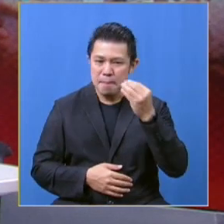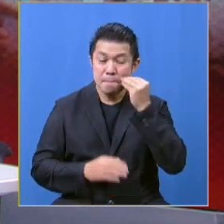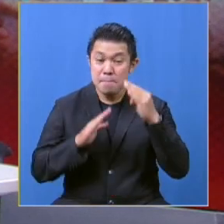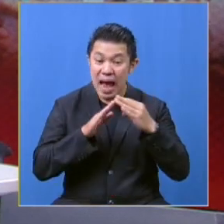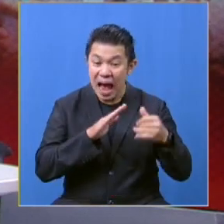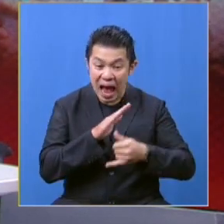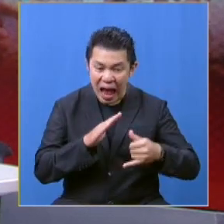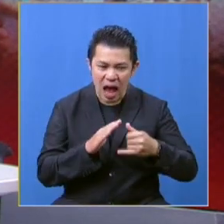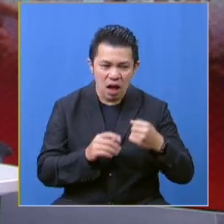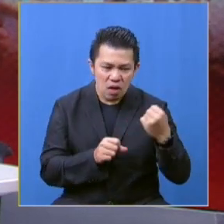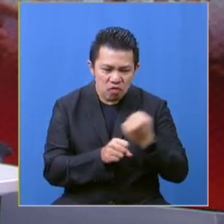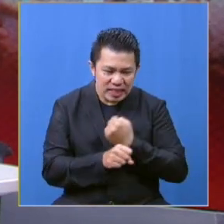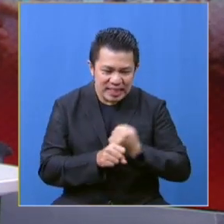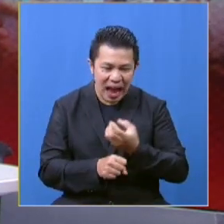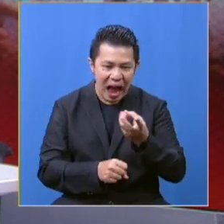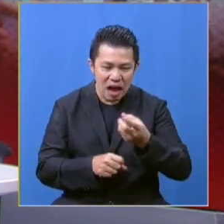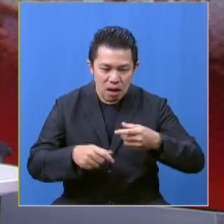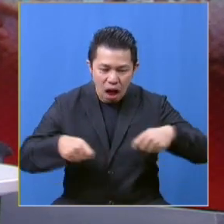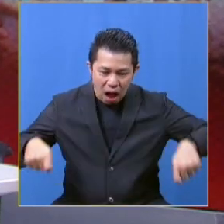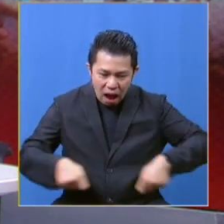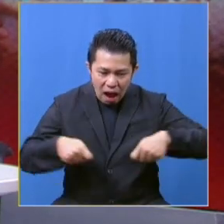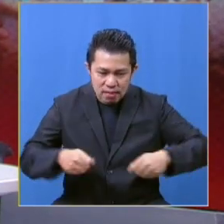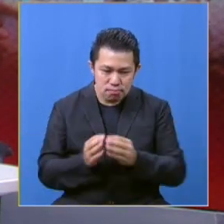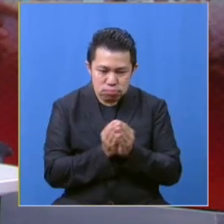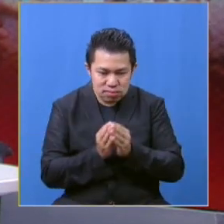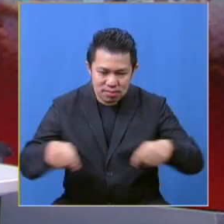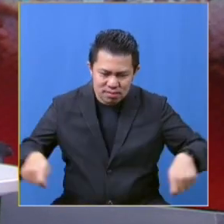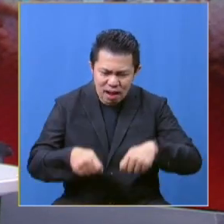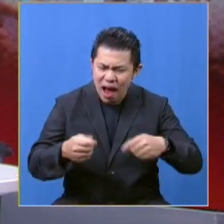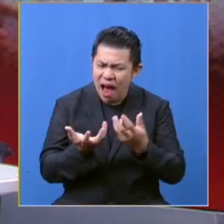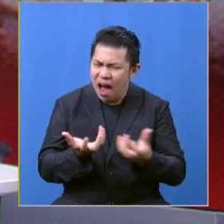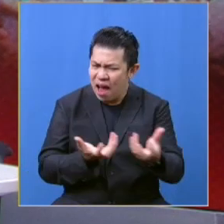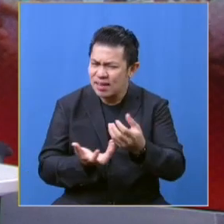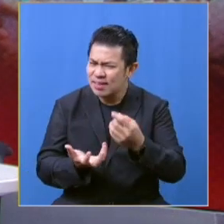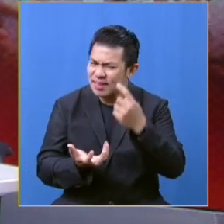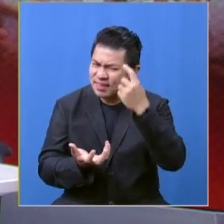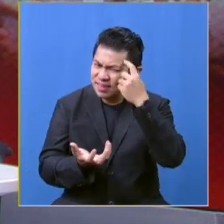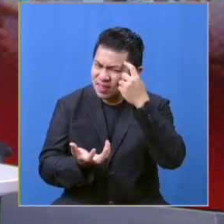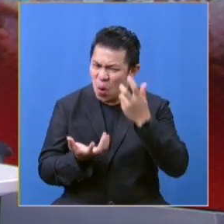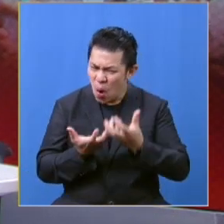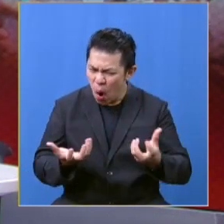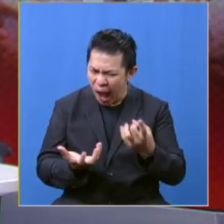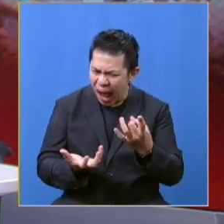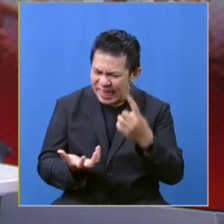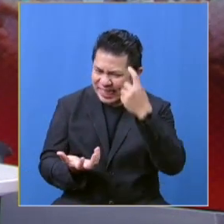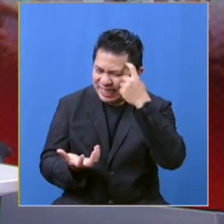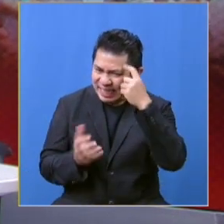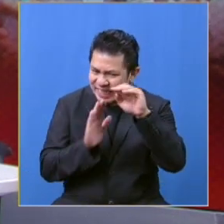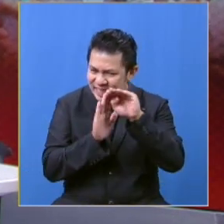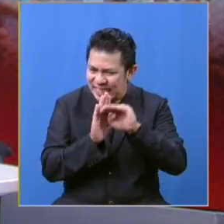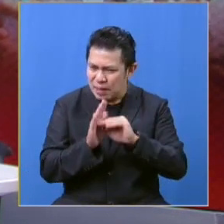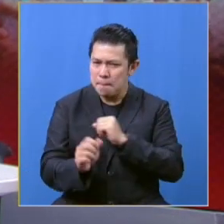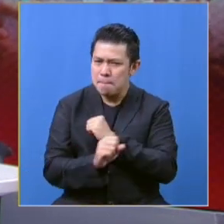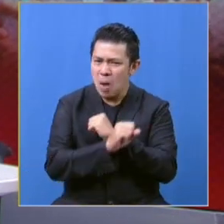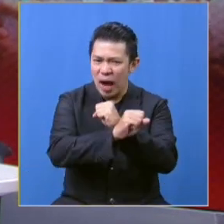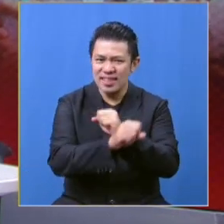านแล้วหัดทำกับข้าวก ับ ข้าวที่หัดทำก็จะเป็นกับข้าวที่ใช้วัตถุดิบอะไรนะเพื่อที่จะช่วยต้านไวรั